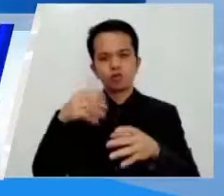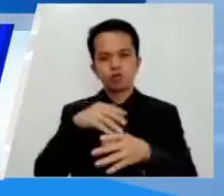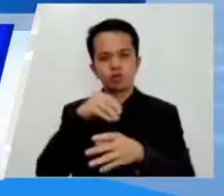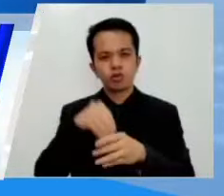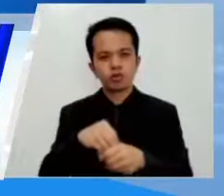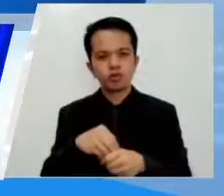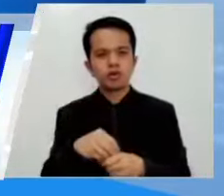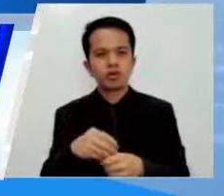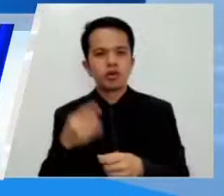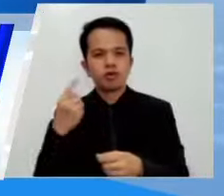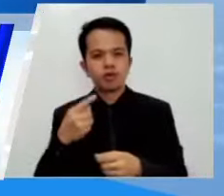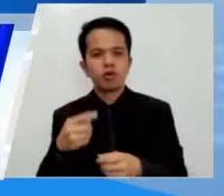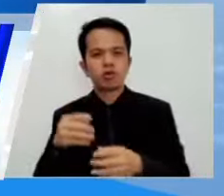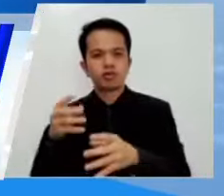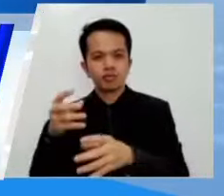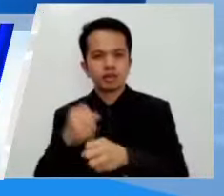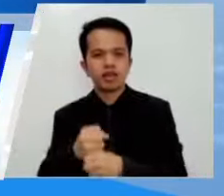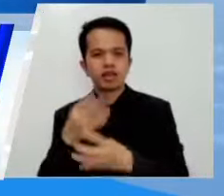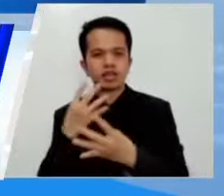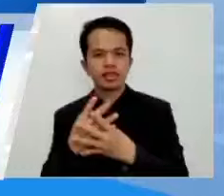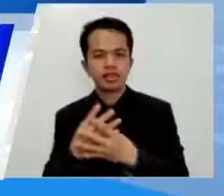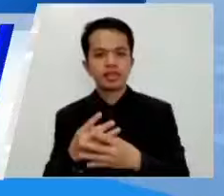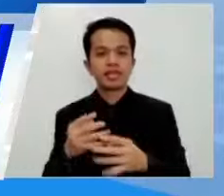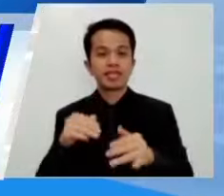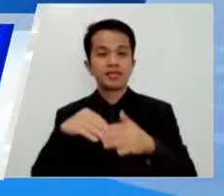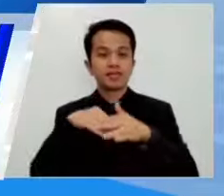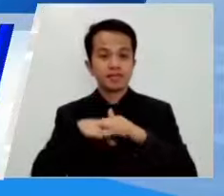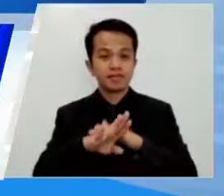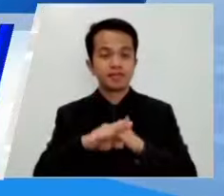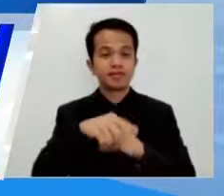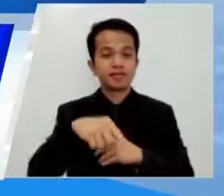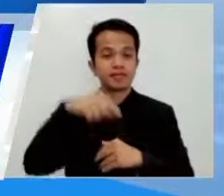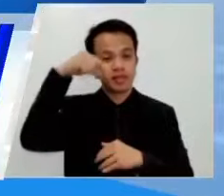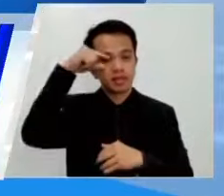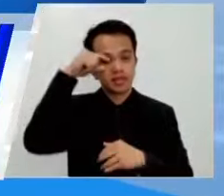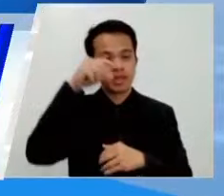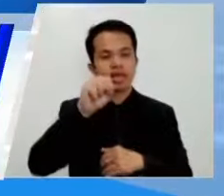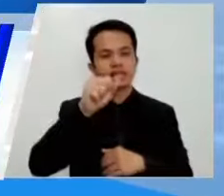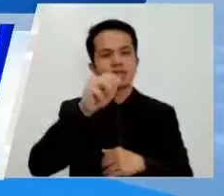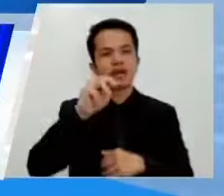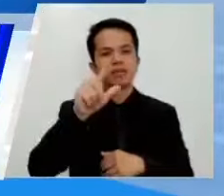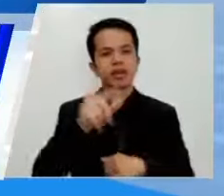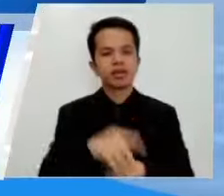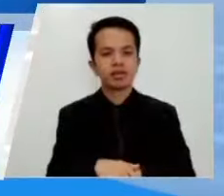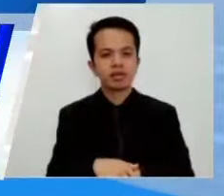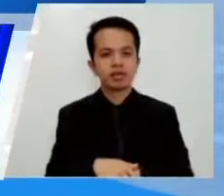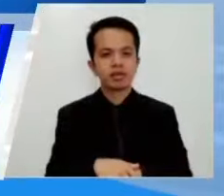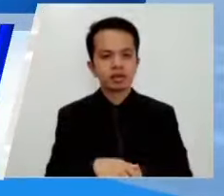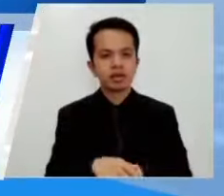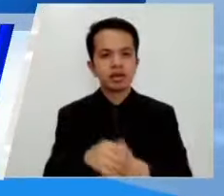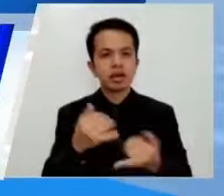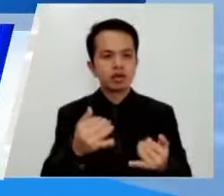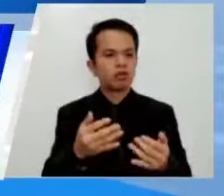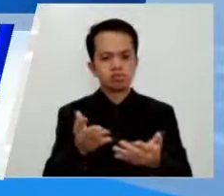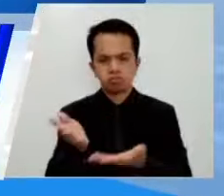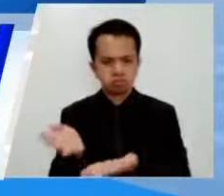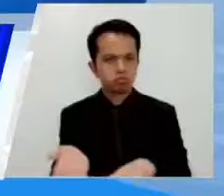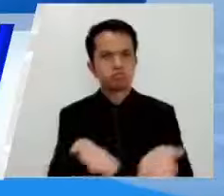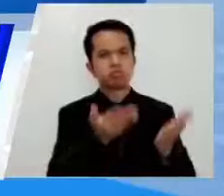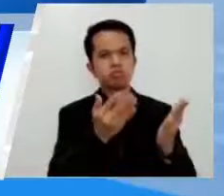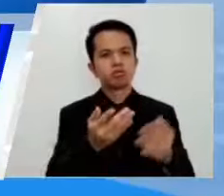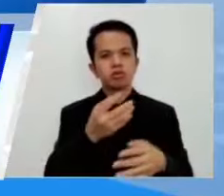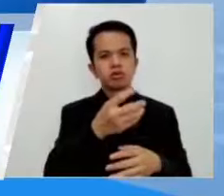warrants of arrest. Nakapasok din sila sa compound ni Quiboloy sa Samal Island. Maging doon, tinanggap ng mga tauhan ang arrest